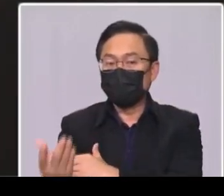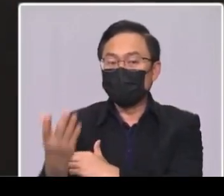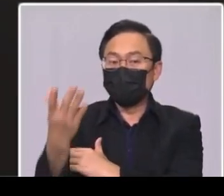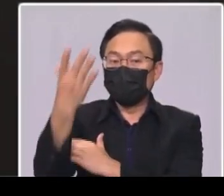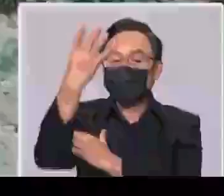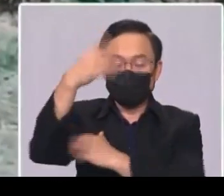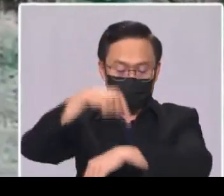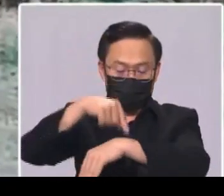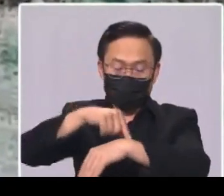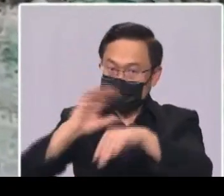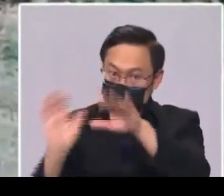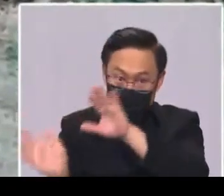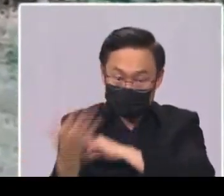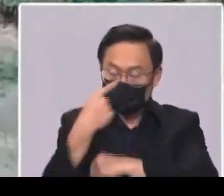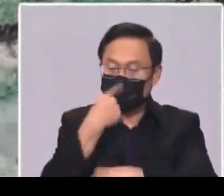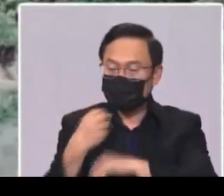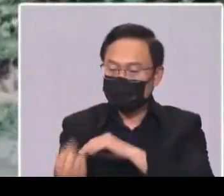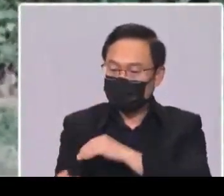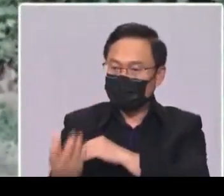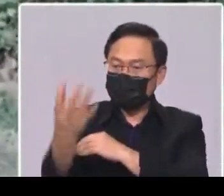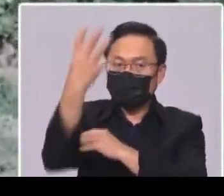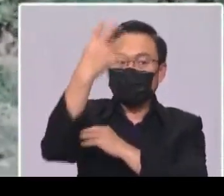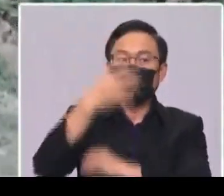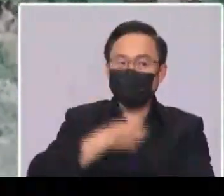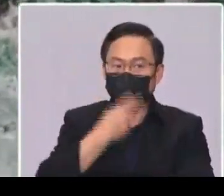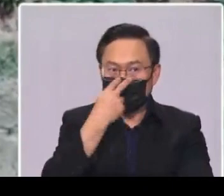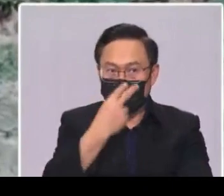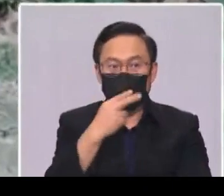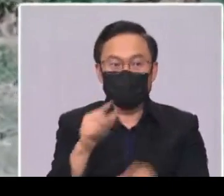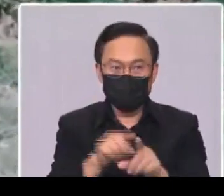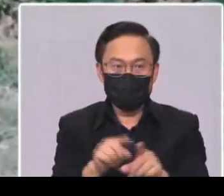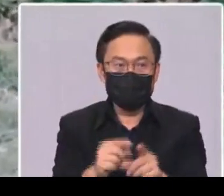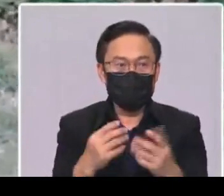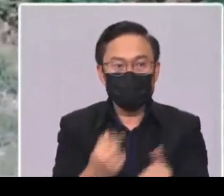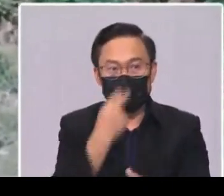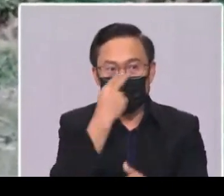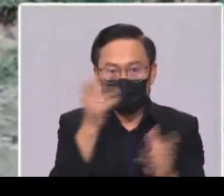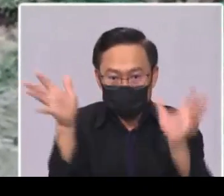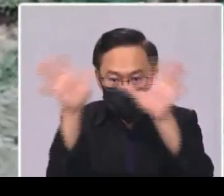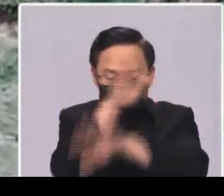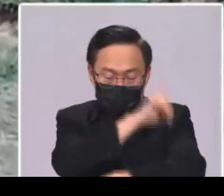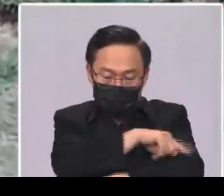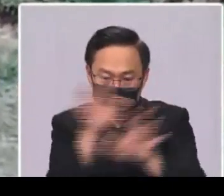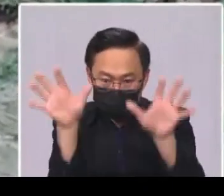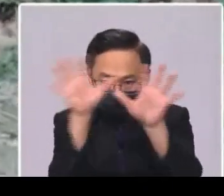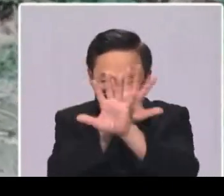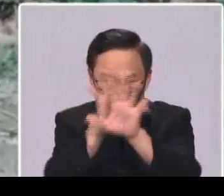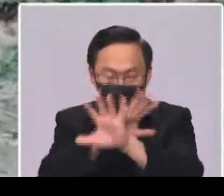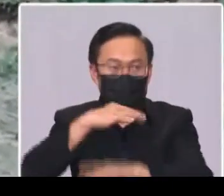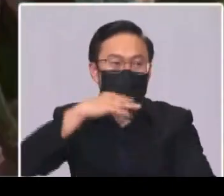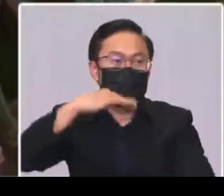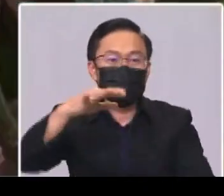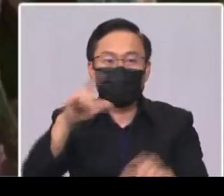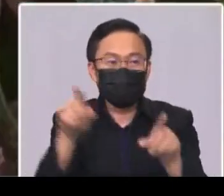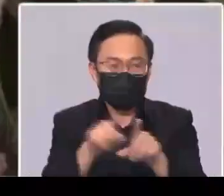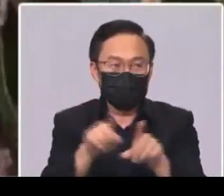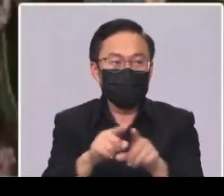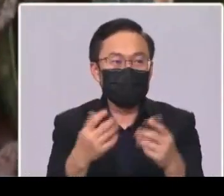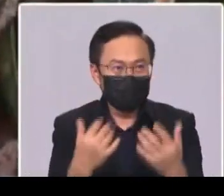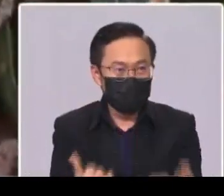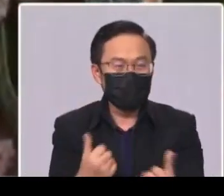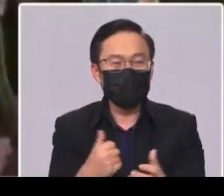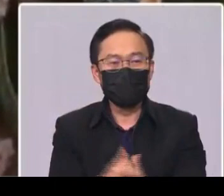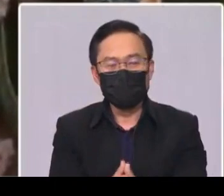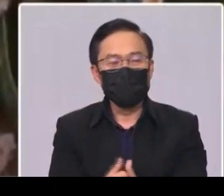ส่วนใหญ่ที่คนที่ไปที่นี่กันนะคะคุณผู้ชมคะวันนี้นะครับคนไปชมทะเลหมอกและพระอาทิตย์ขึ้นยอดดอยจุดสูงสุด